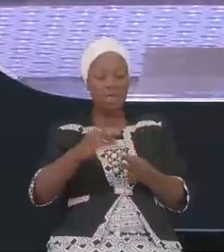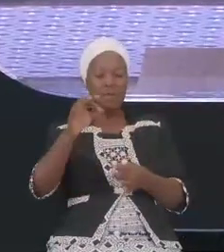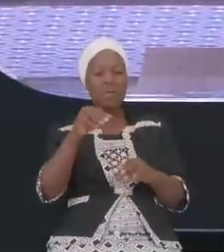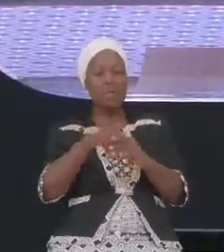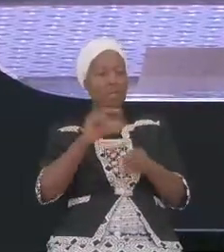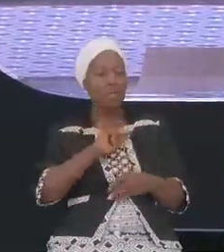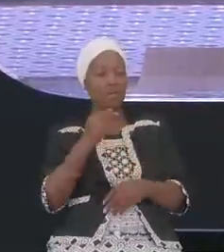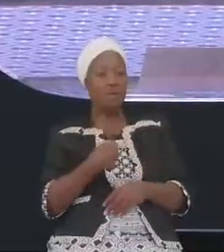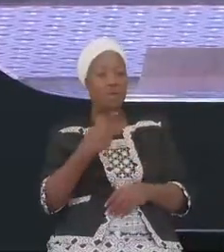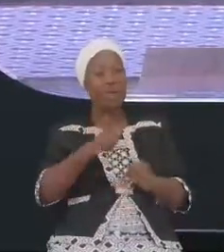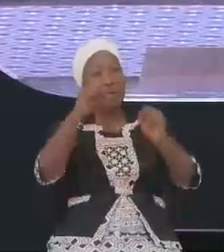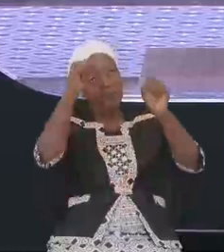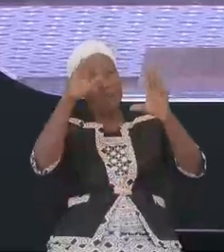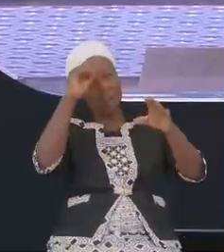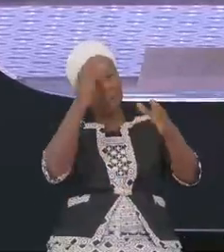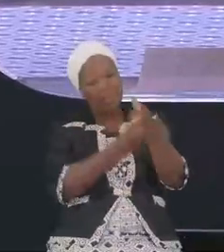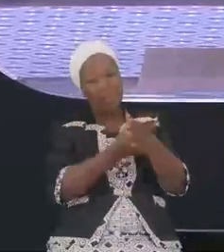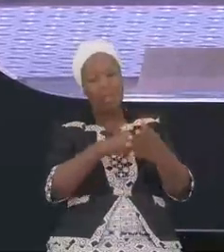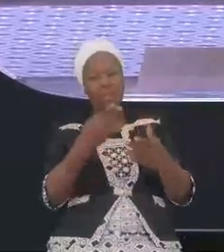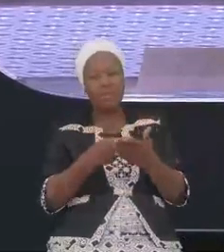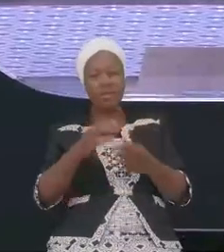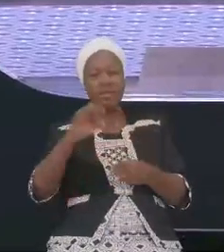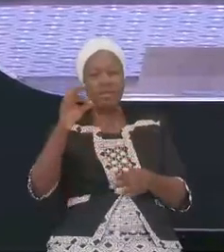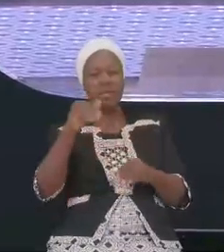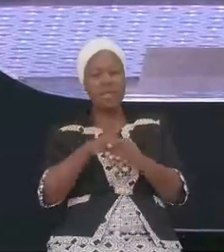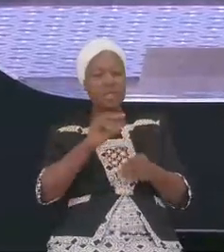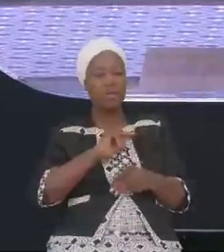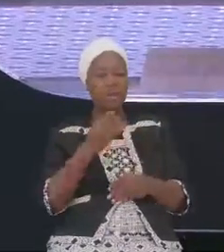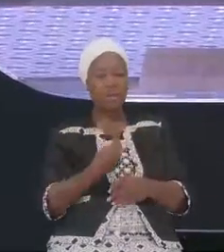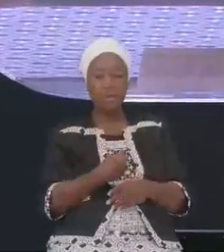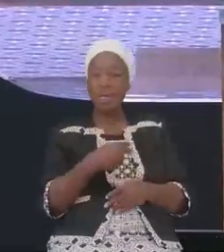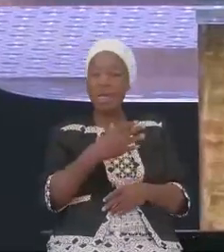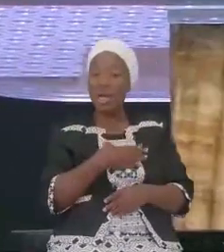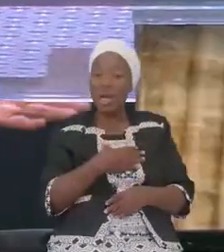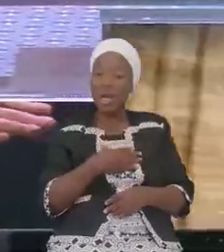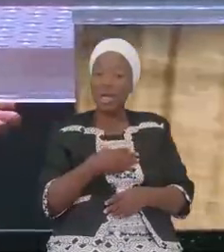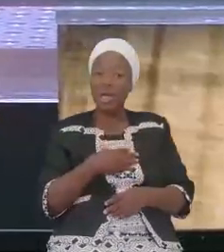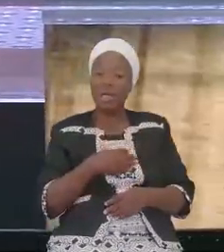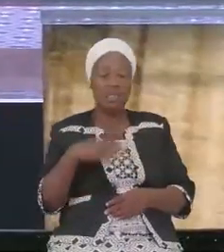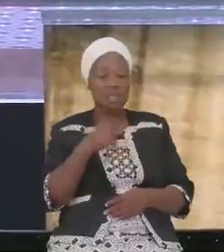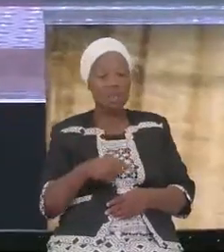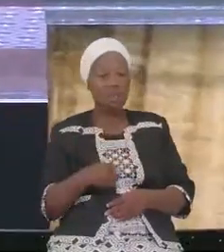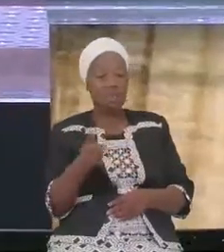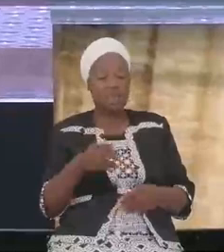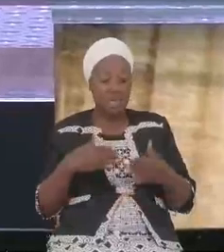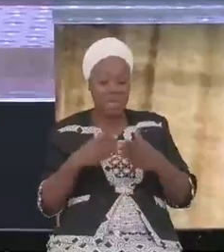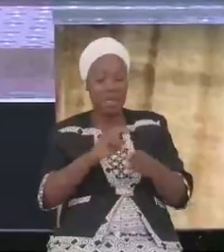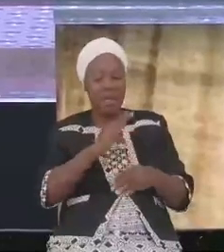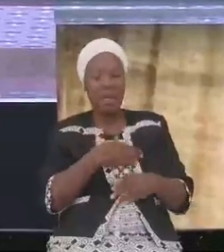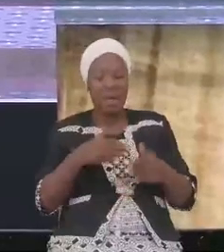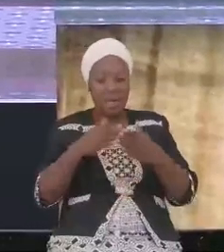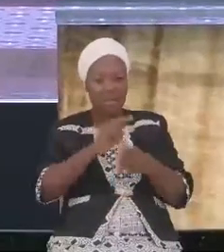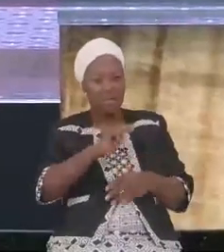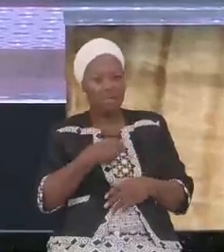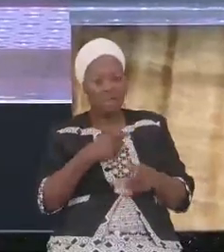nous. Le Père, le Fils et le Saint-Esprit en nous. Alors, ils vont nous guider, nous diriger,